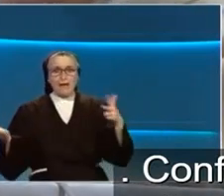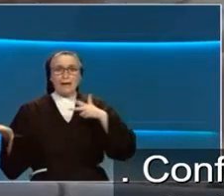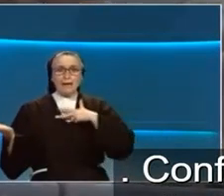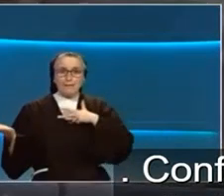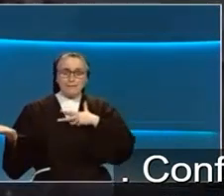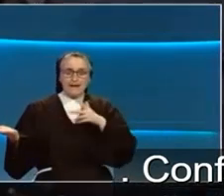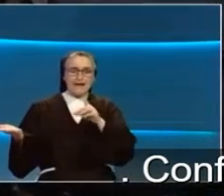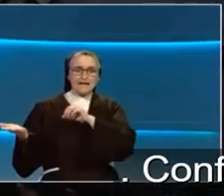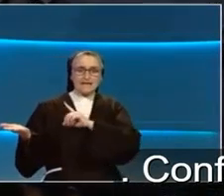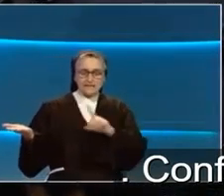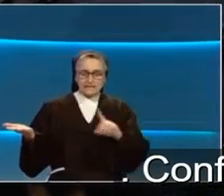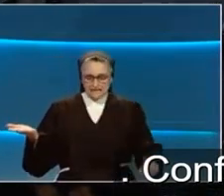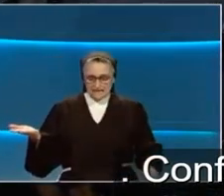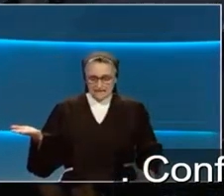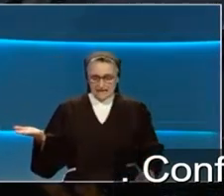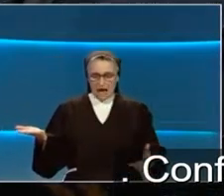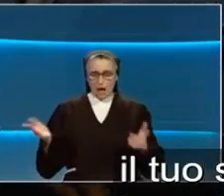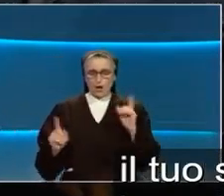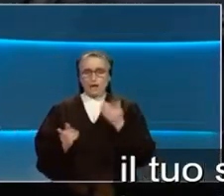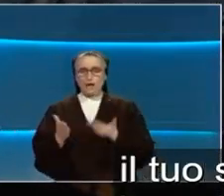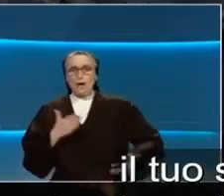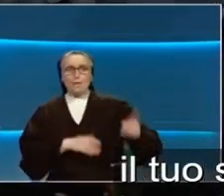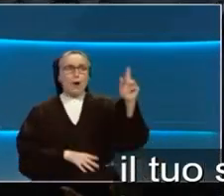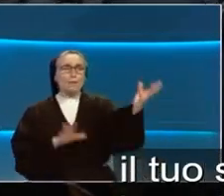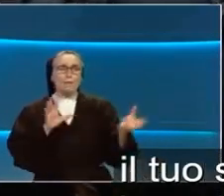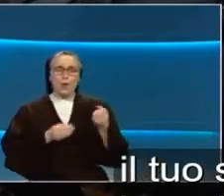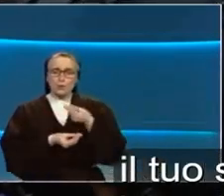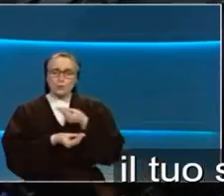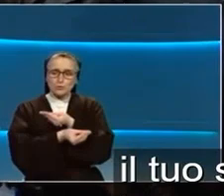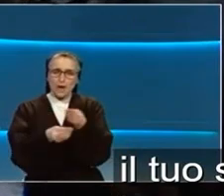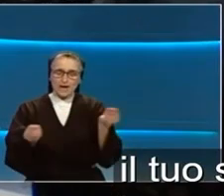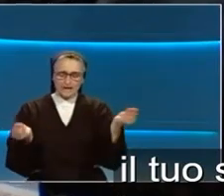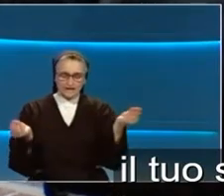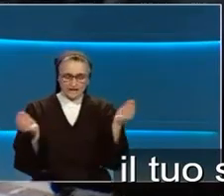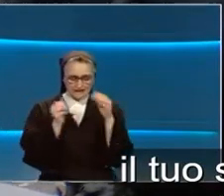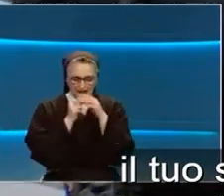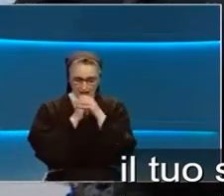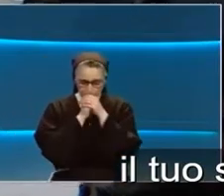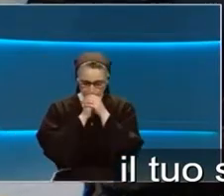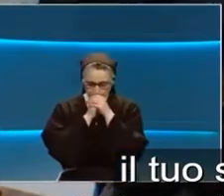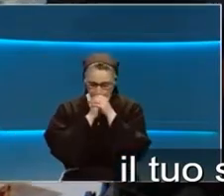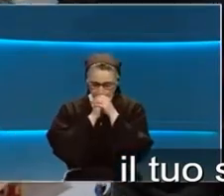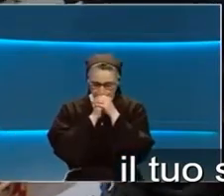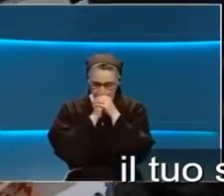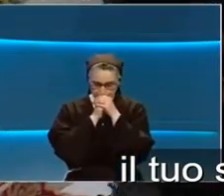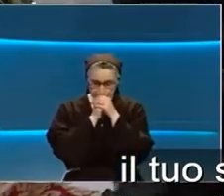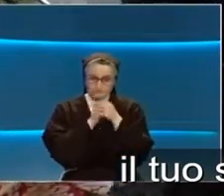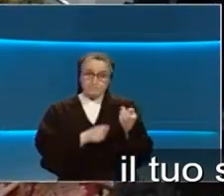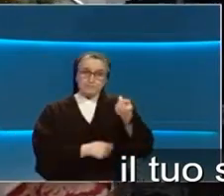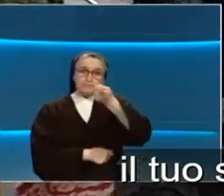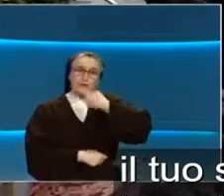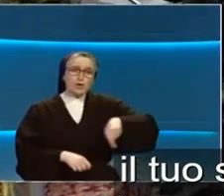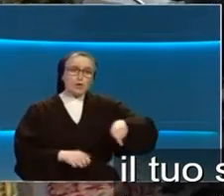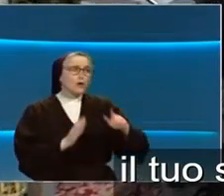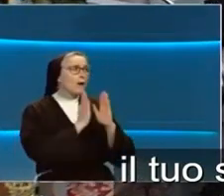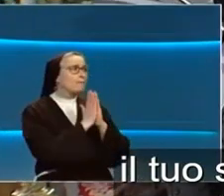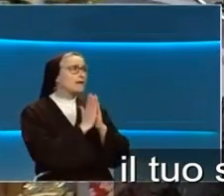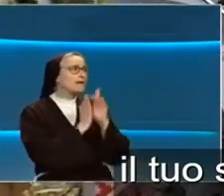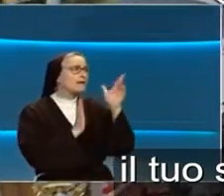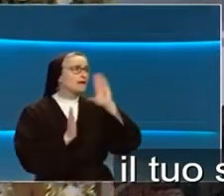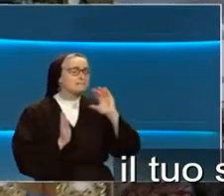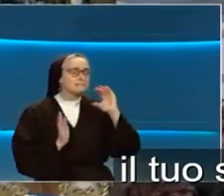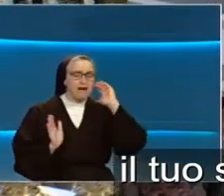et universo clero, et omni populo acquisitionis tue. Votis huius